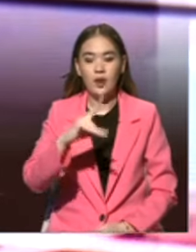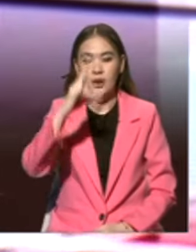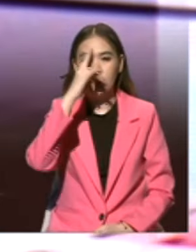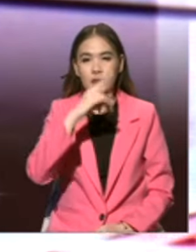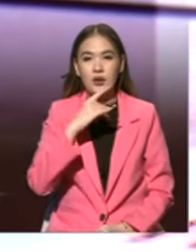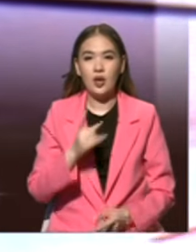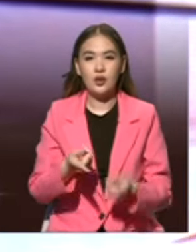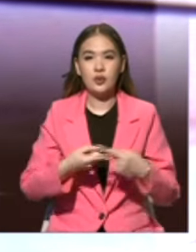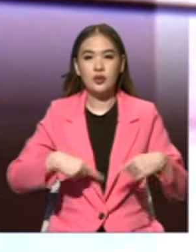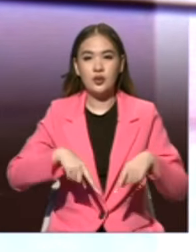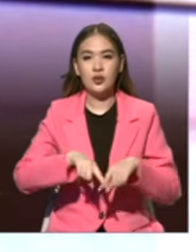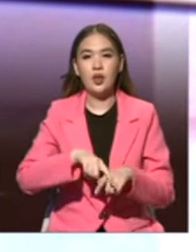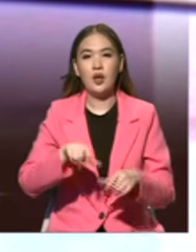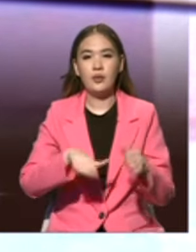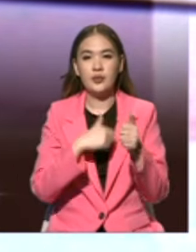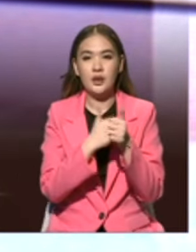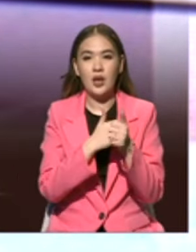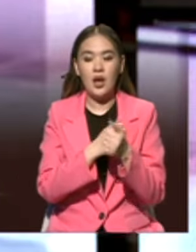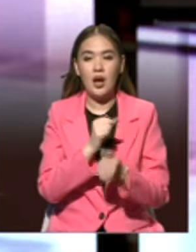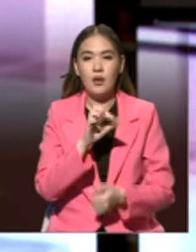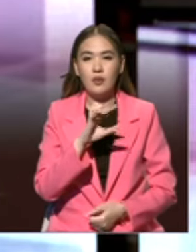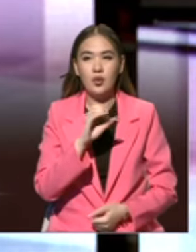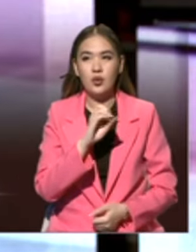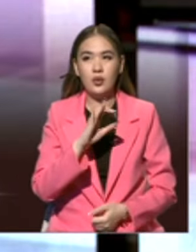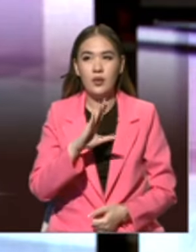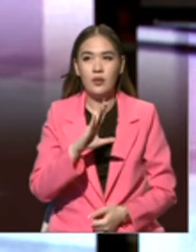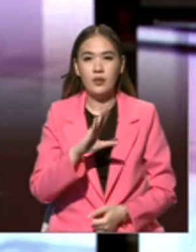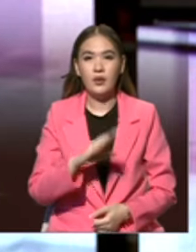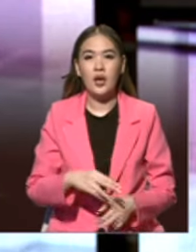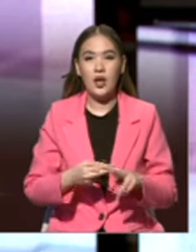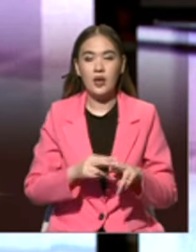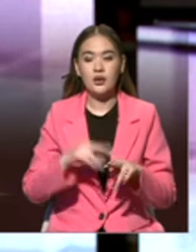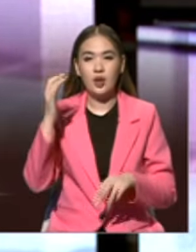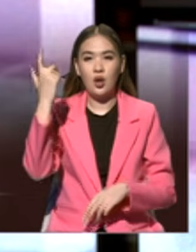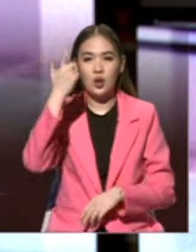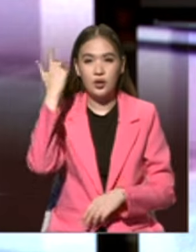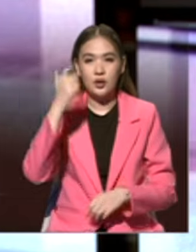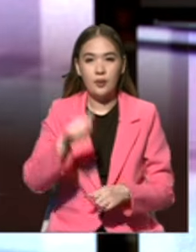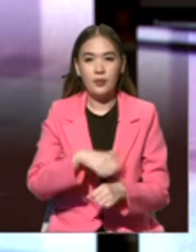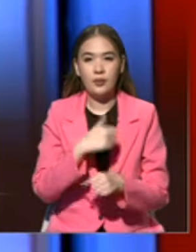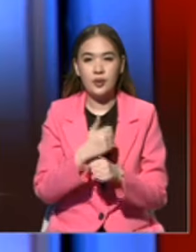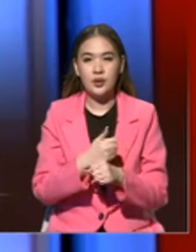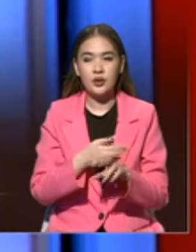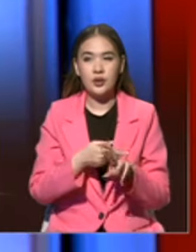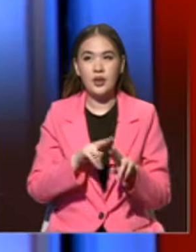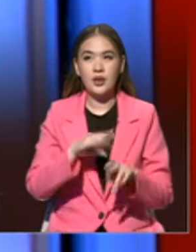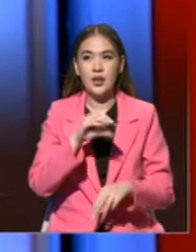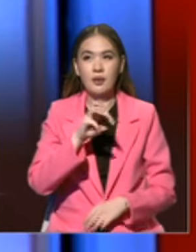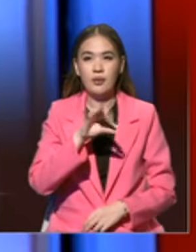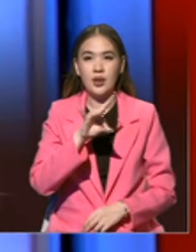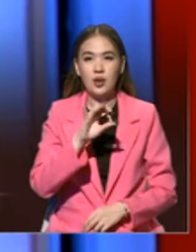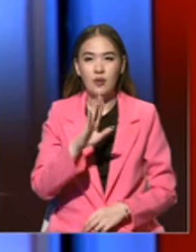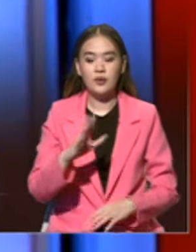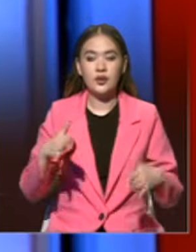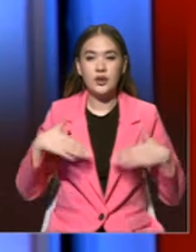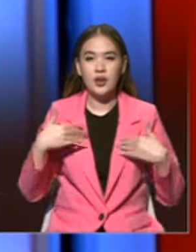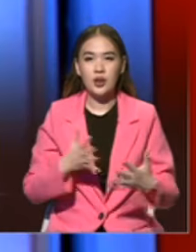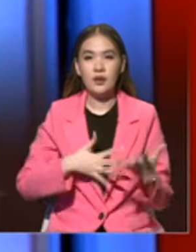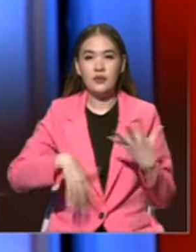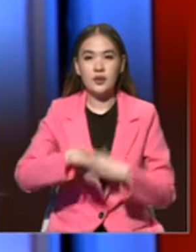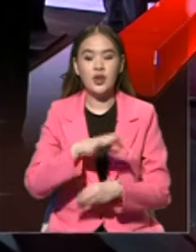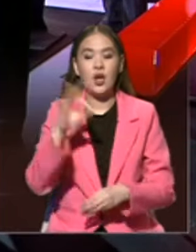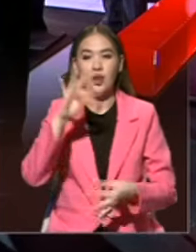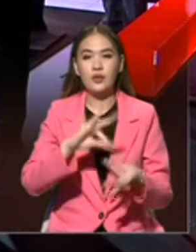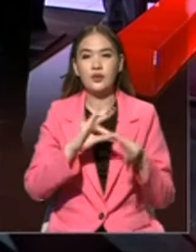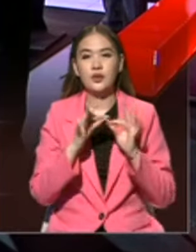фермерлер қауымдастығы төрағасының орынбасары Ермек Әбуов. Арыстан шаруа қожалығының басшысы Қанат Теміров. Қош келдіңіздер, қымбат спикерлер. Мына өтемақы